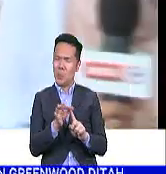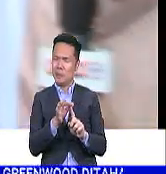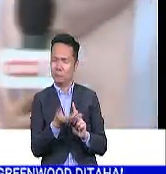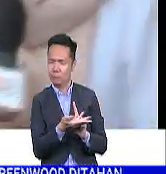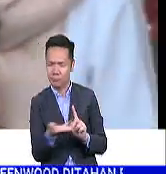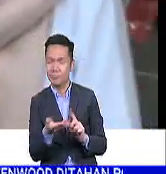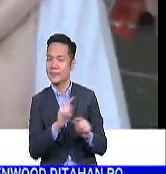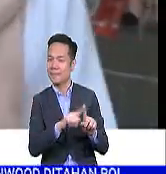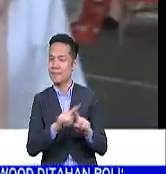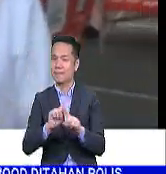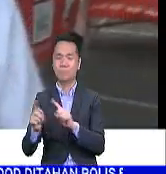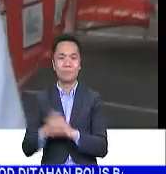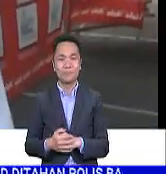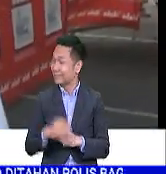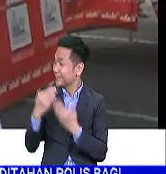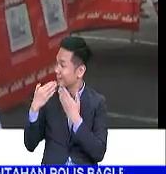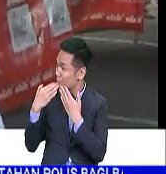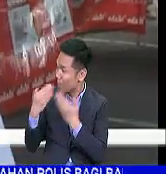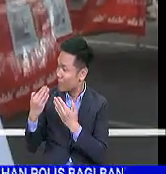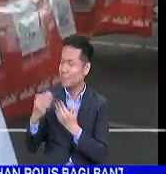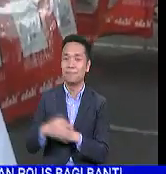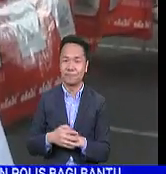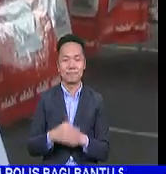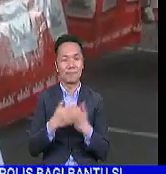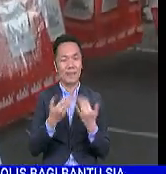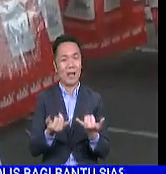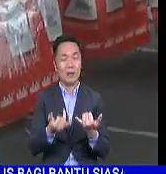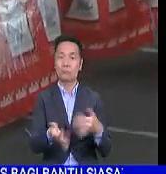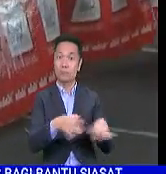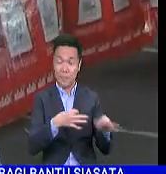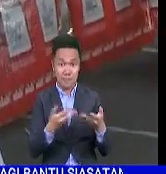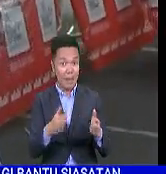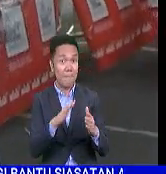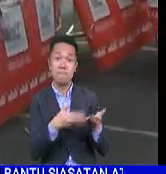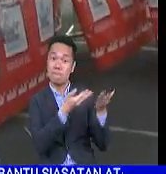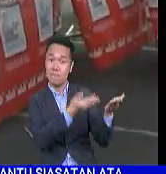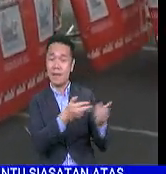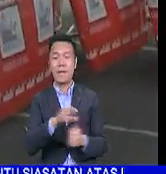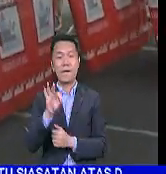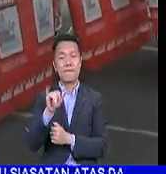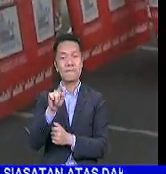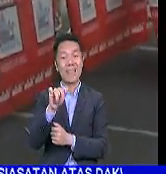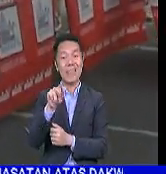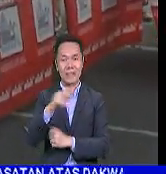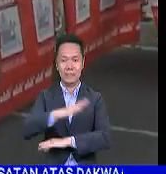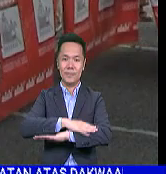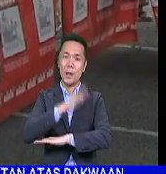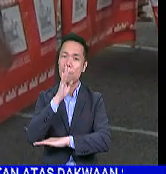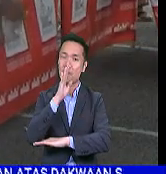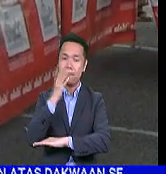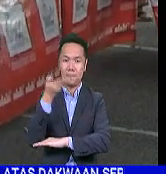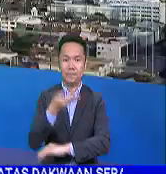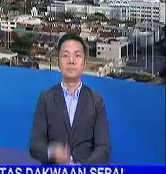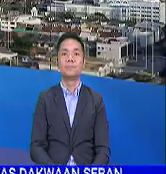Ain di atas perkongsian itu tadi. Saya kira itu saja dapat saya kongsikan, dan kita kembali dulu bersama Fatin di studio. Silakan Fatin.